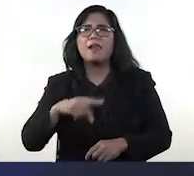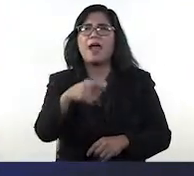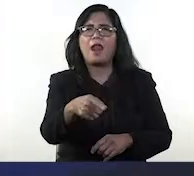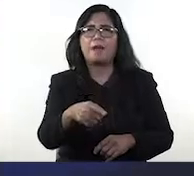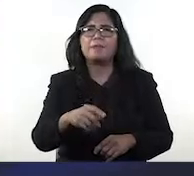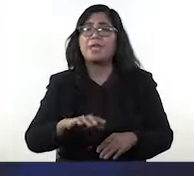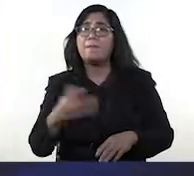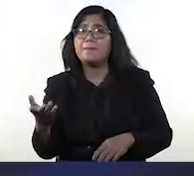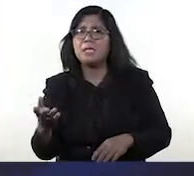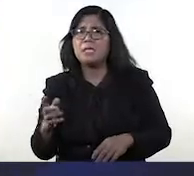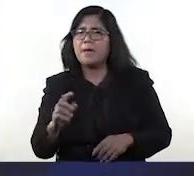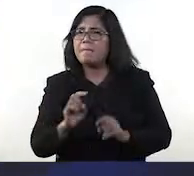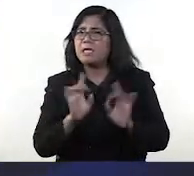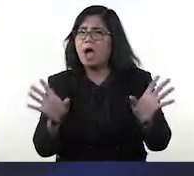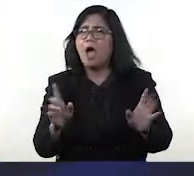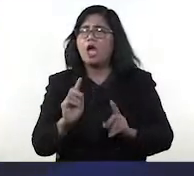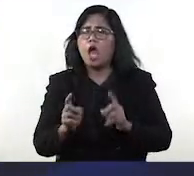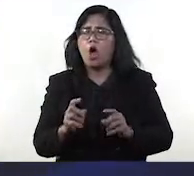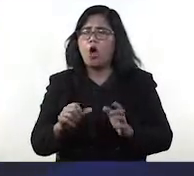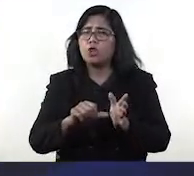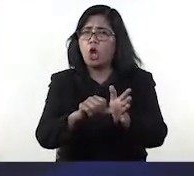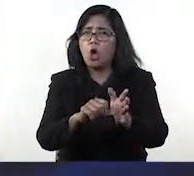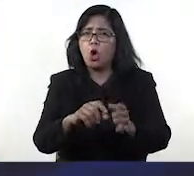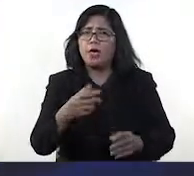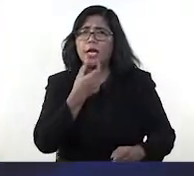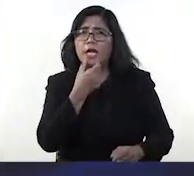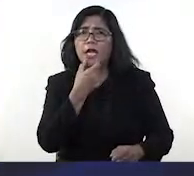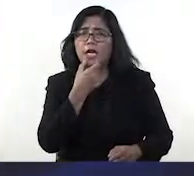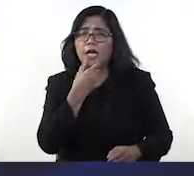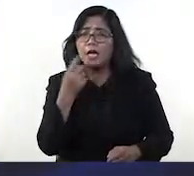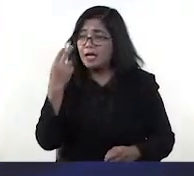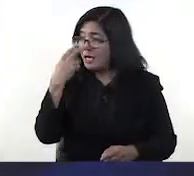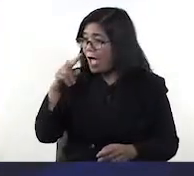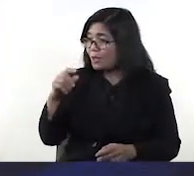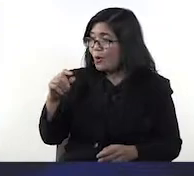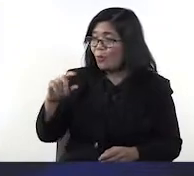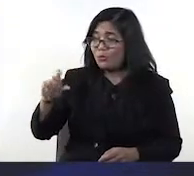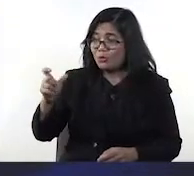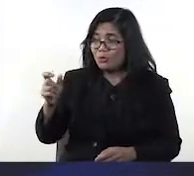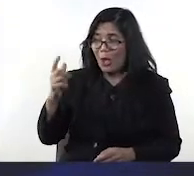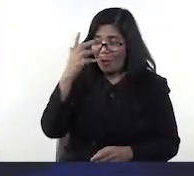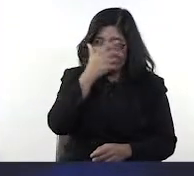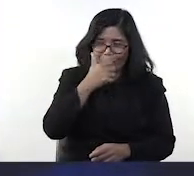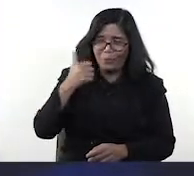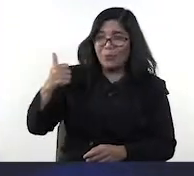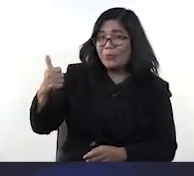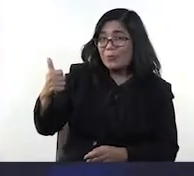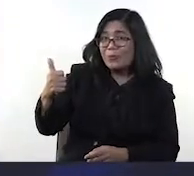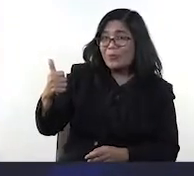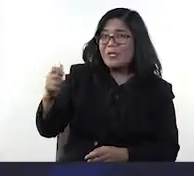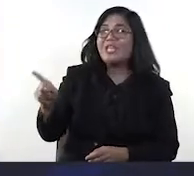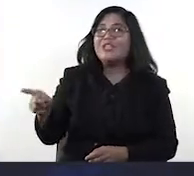mengosongkan tolong nenek-nenek menyeberang jalan karena salah liat cucunya cantik Hahaha